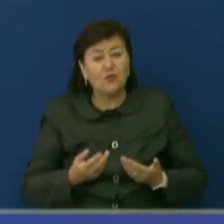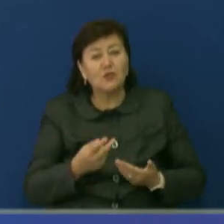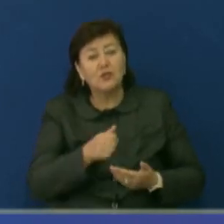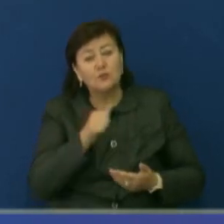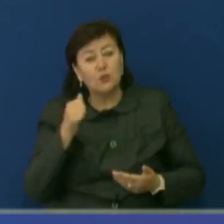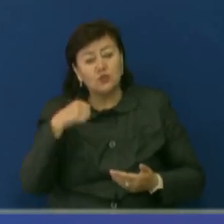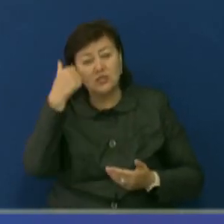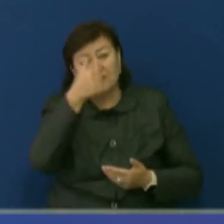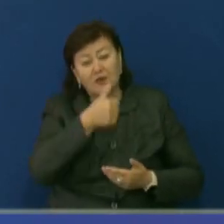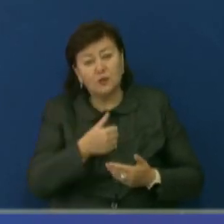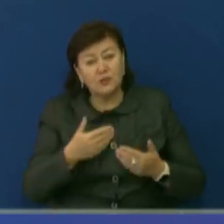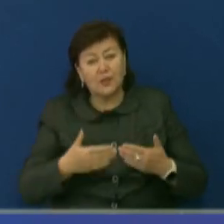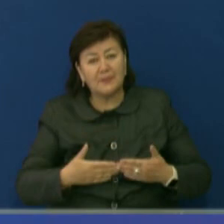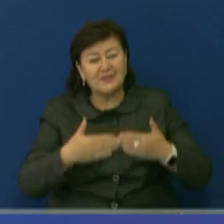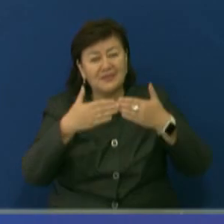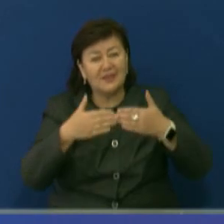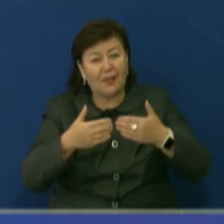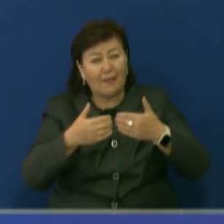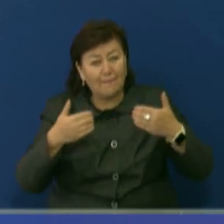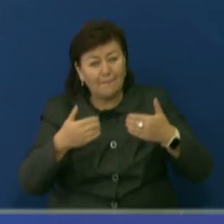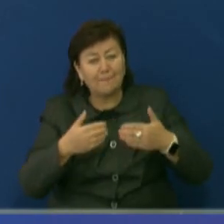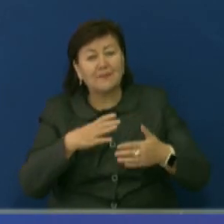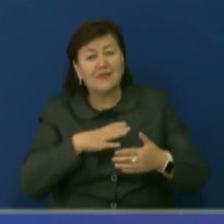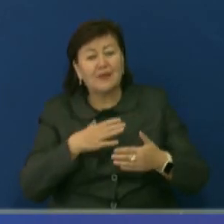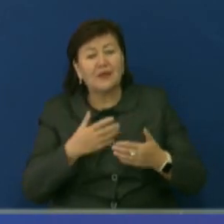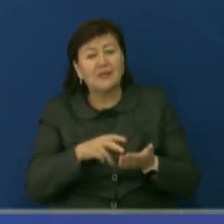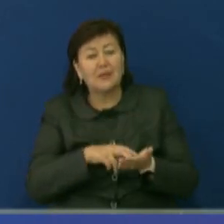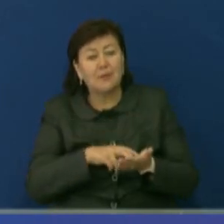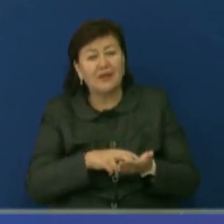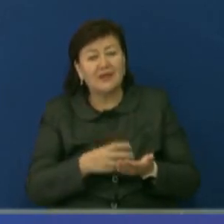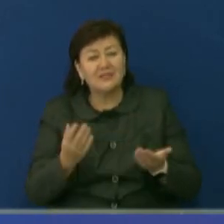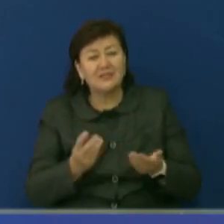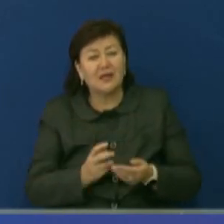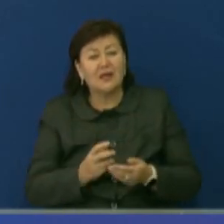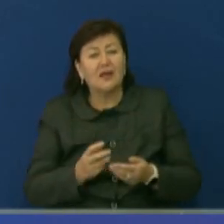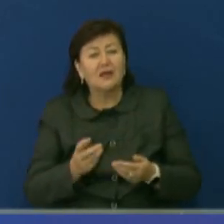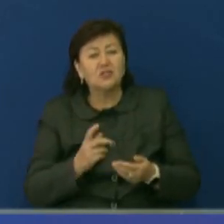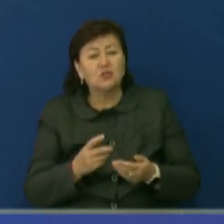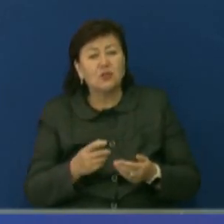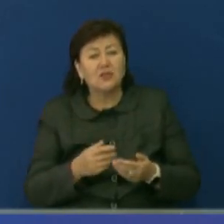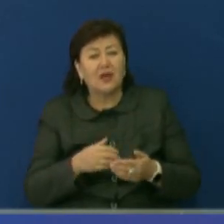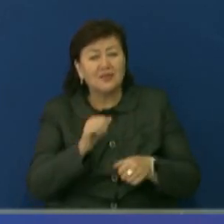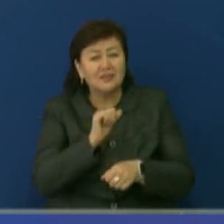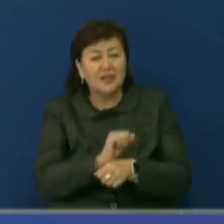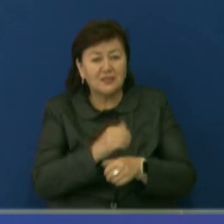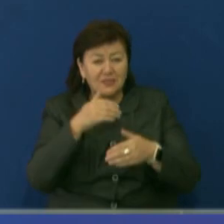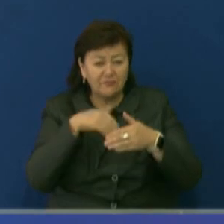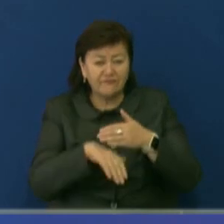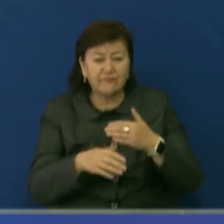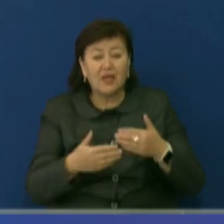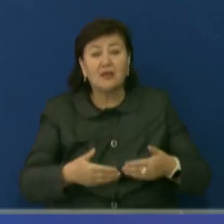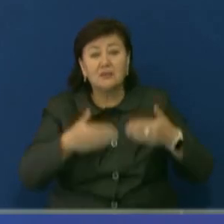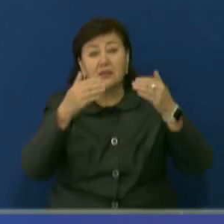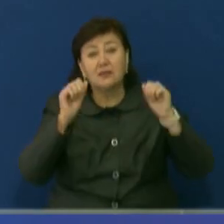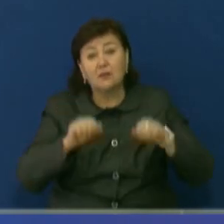трещина. Они опасаются находиться в собственных квартирах, так как боятся оказаться под завалами. Ведь, как признались сами жильцы, стены могут обрушиться в